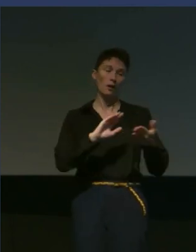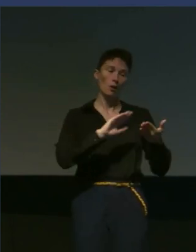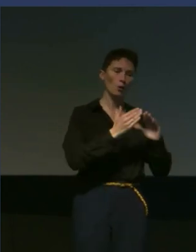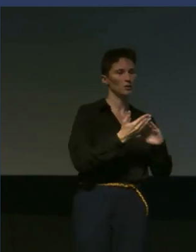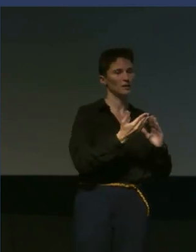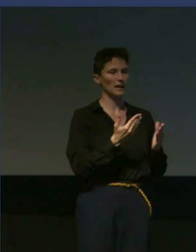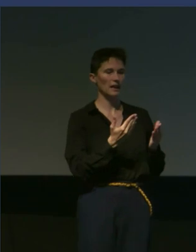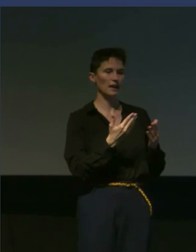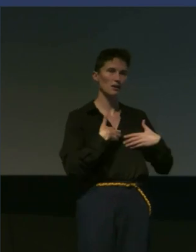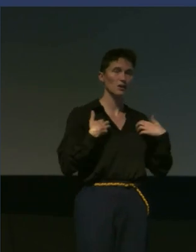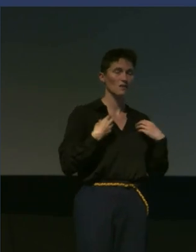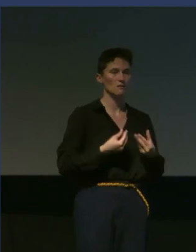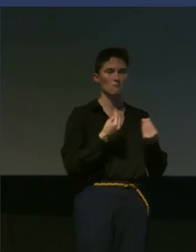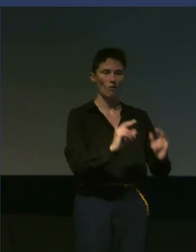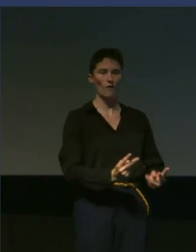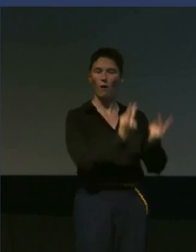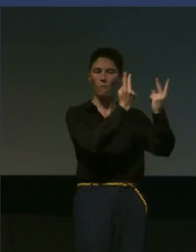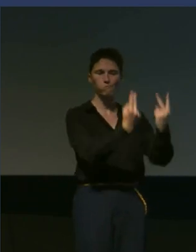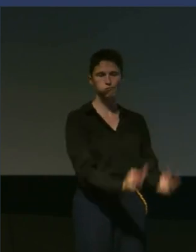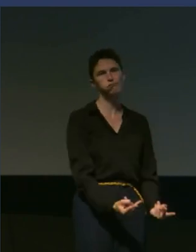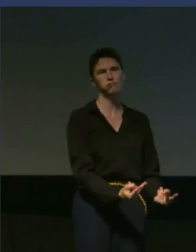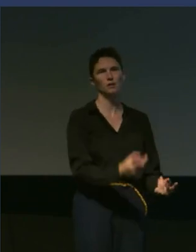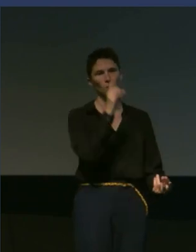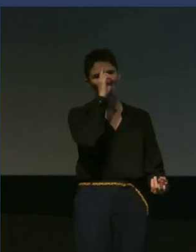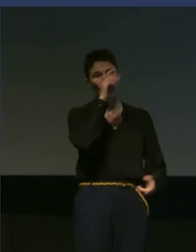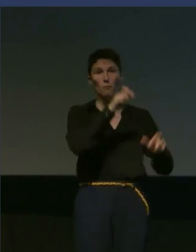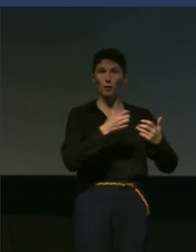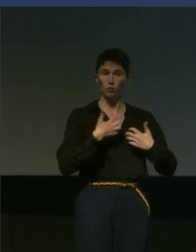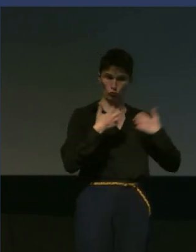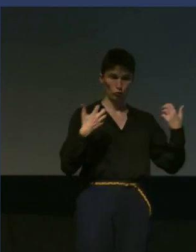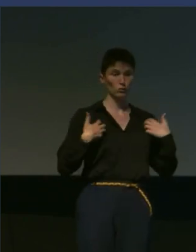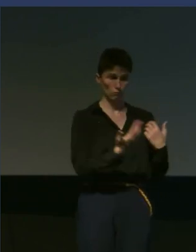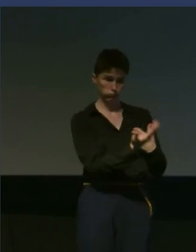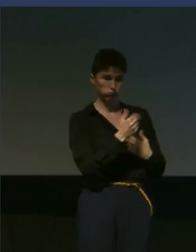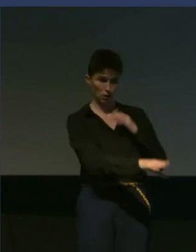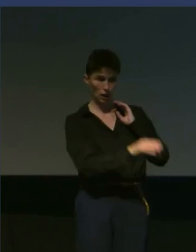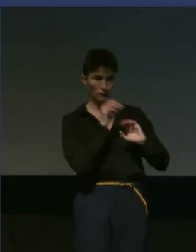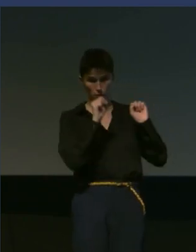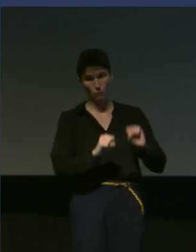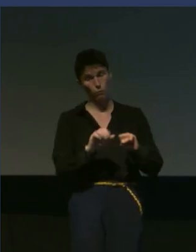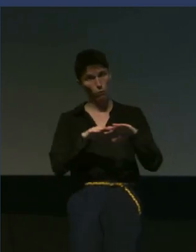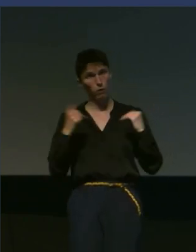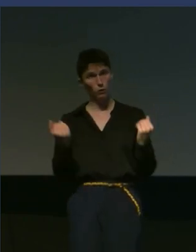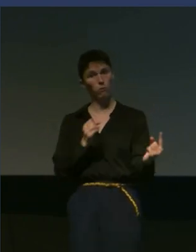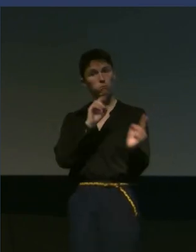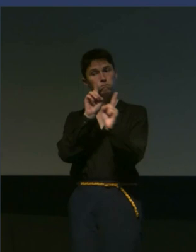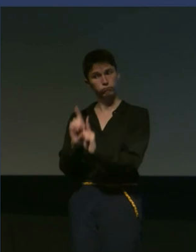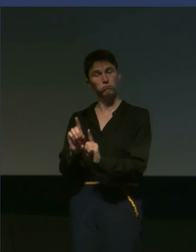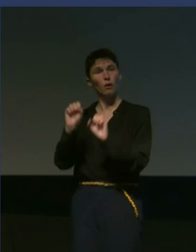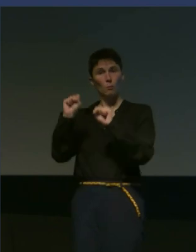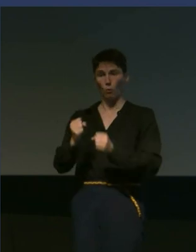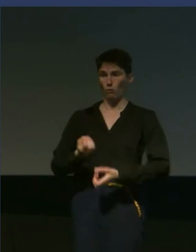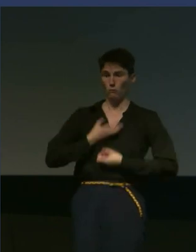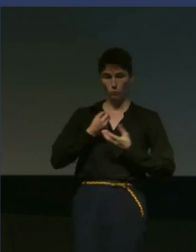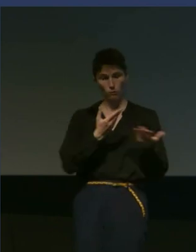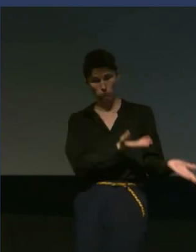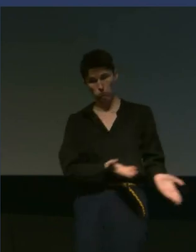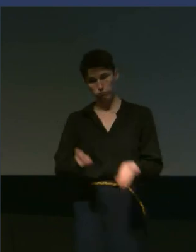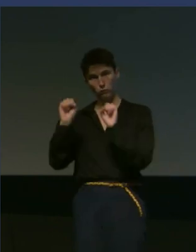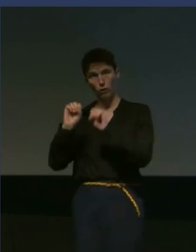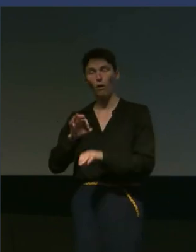parce que les scientifiques sont quand même un peu en s'exprimant sur les plateaux, parce qu'ils font des choses bien en disant non, mais